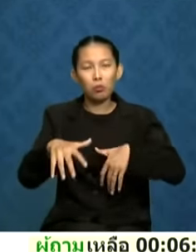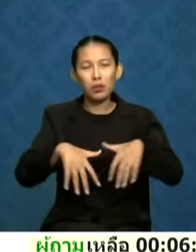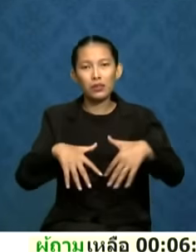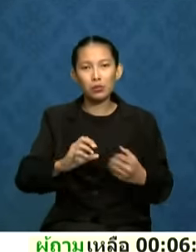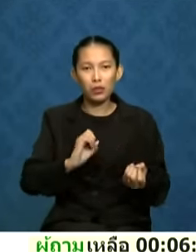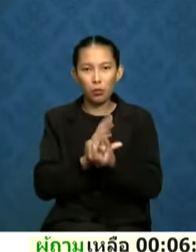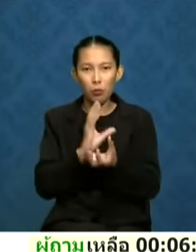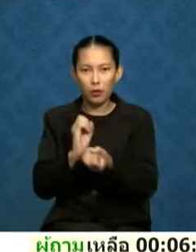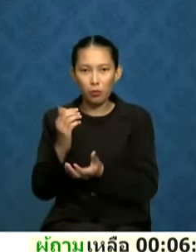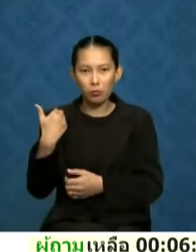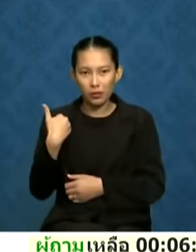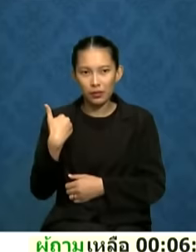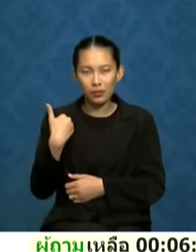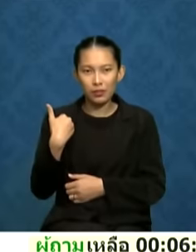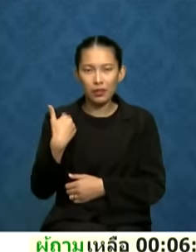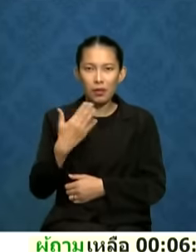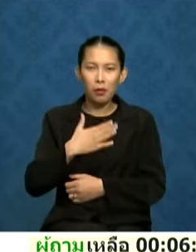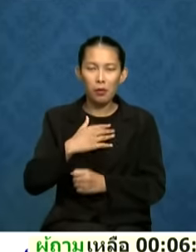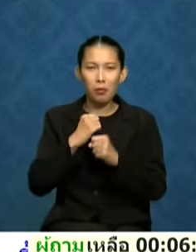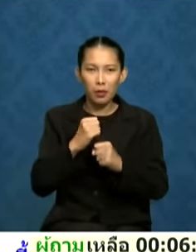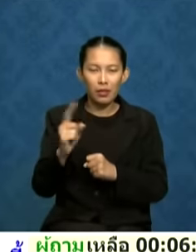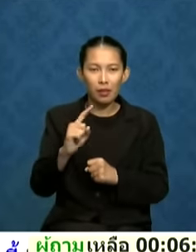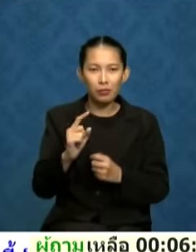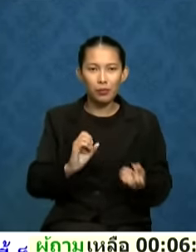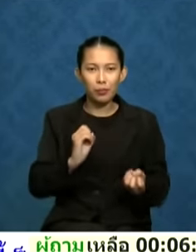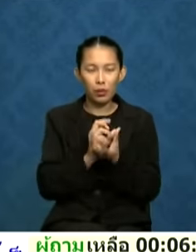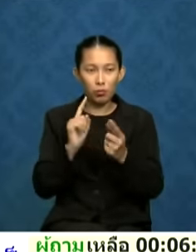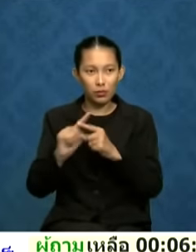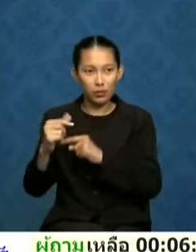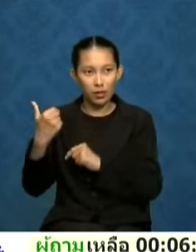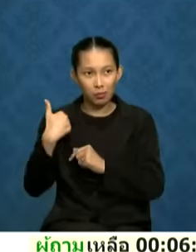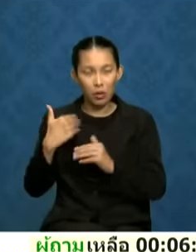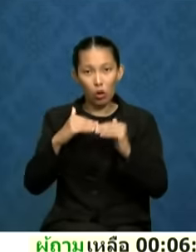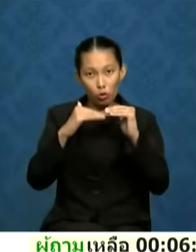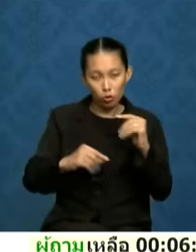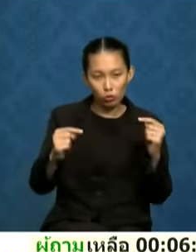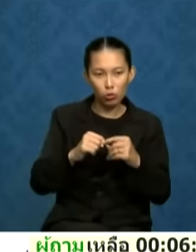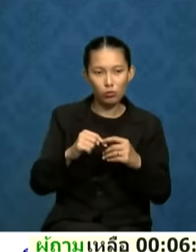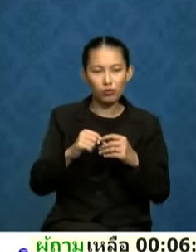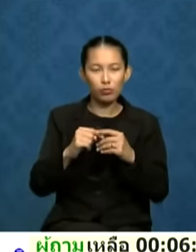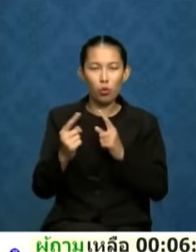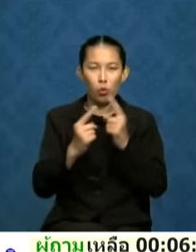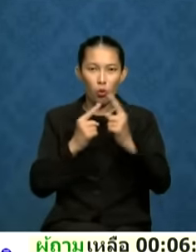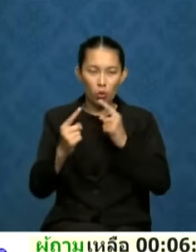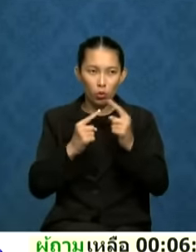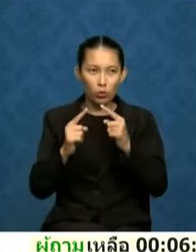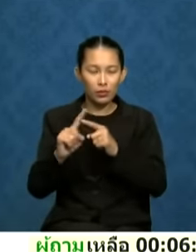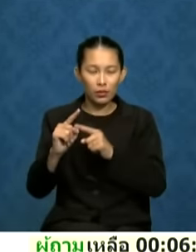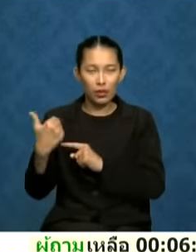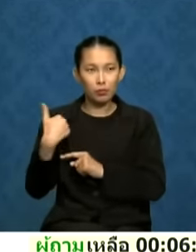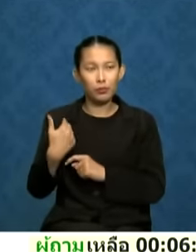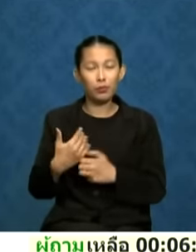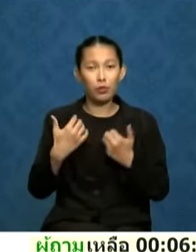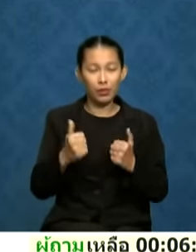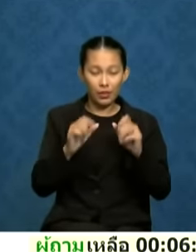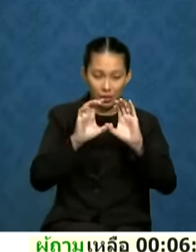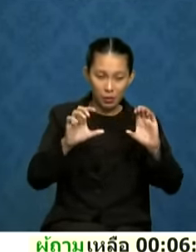ยกกัไม่มากขึ้นเรากพยายามจะทำให้ความร่แรงที่มันเกิดขึ้นเนี่ยลดลงด้วยการเจอจาทางสันติสิ่งที่รัฐบาลก